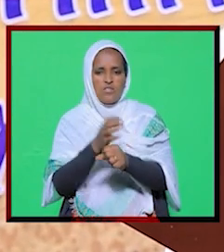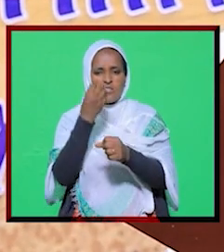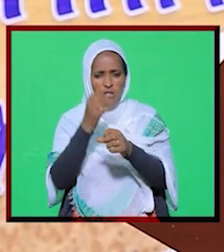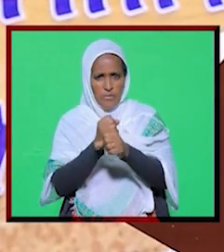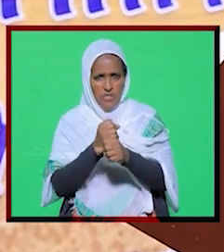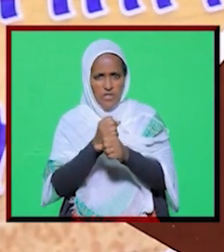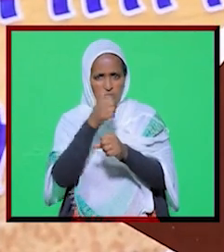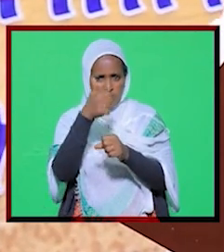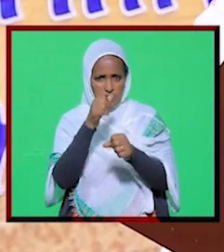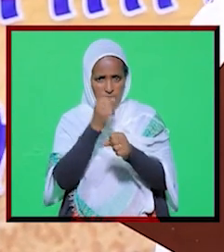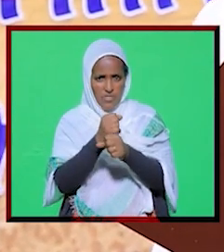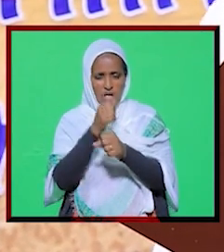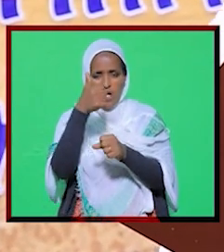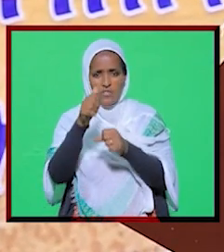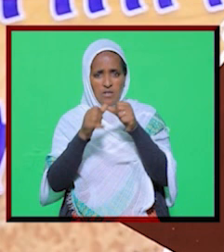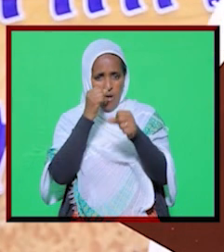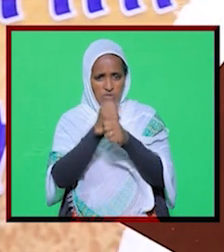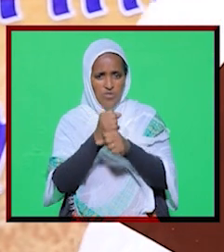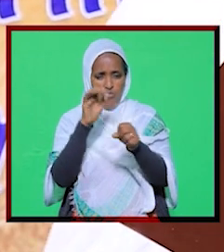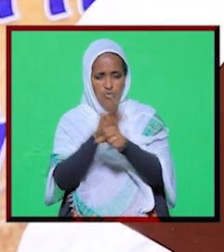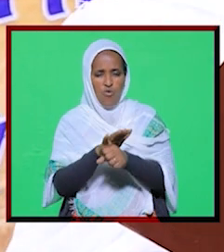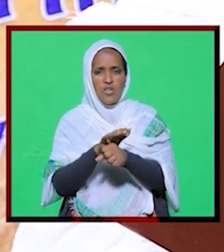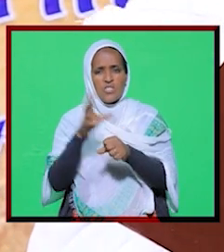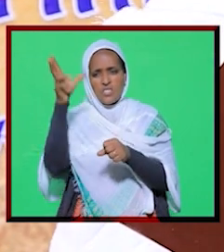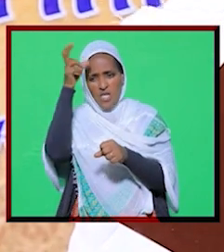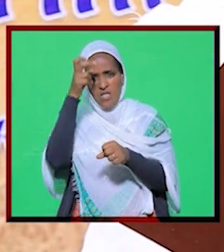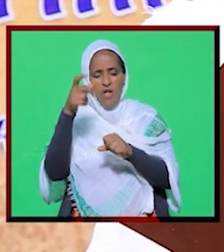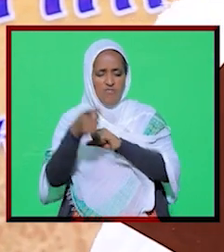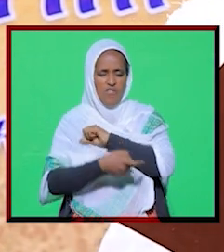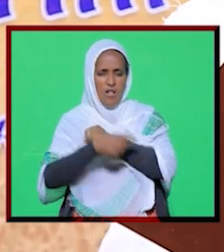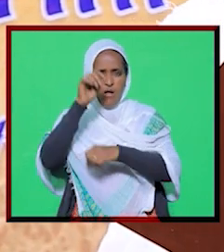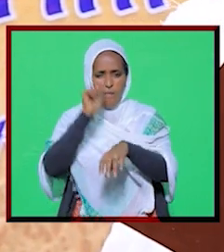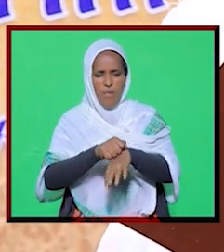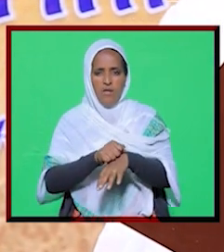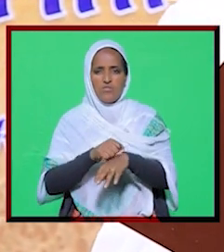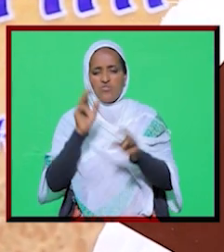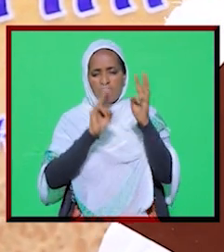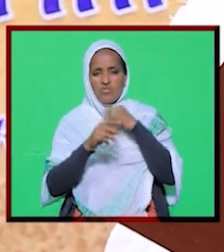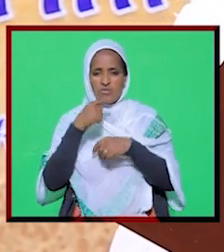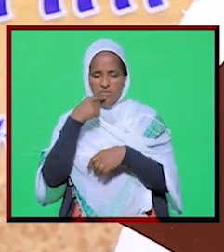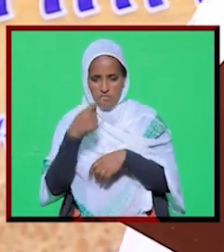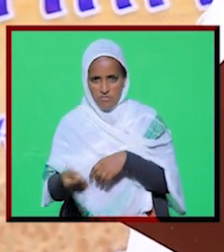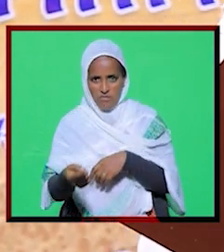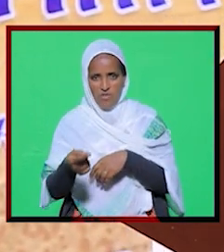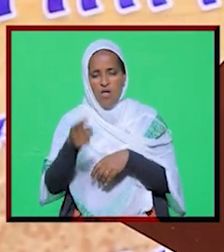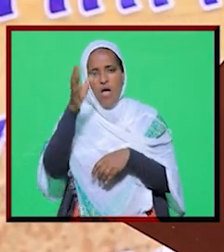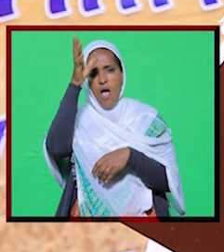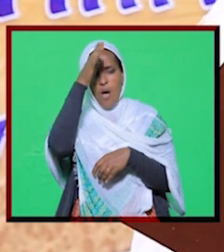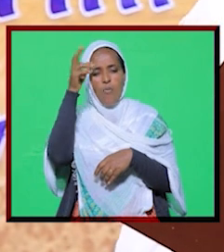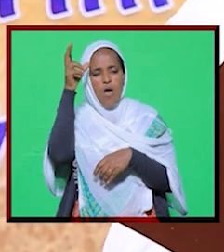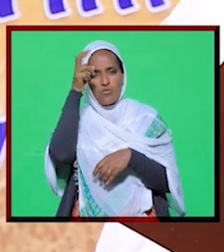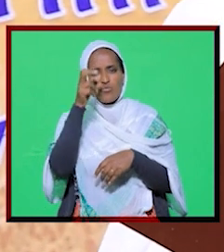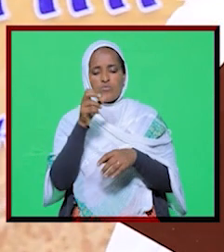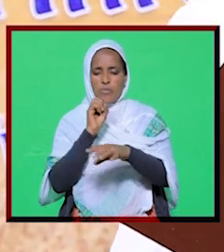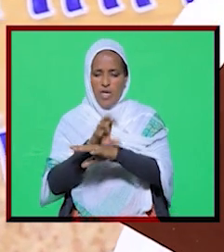ዓመት? 10 ዓመት። እና እንዲያው ሰይጣን ፈተነኝ፣ በጣም ተቸገርኩ አባቴ አላቸው። አባ አንጦንስ